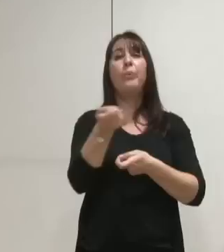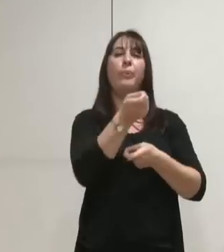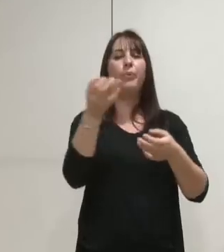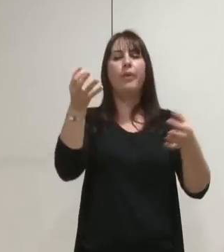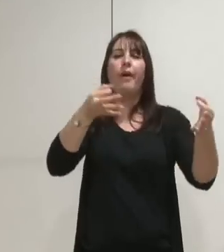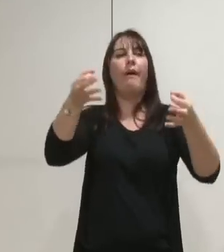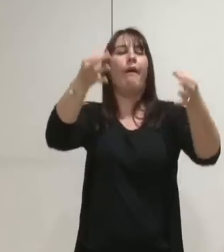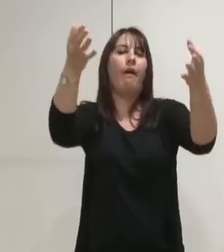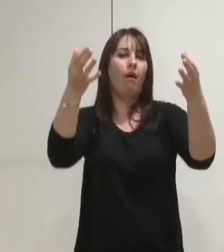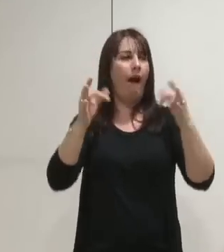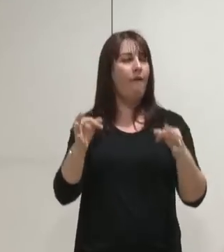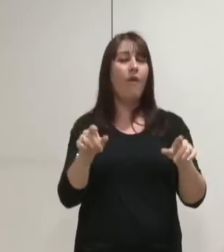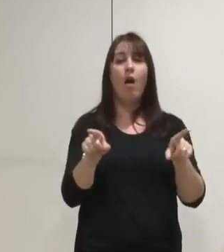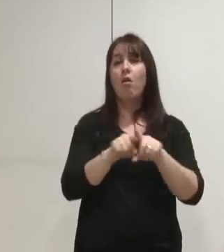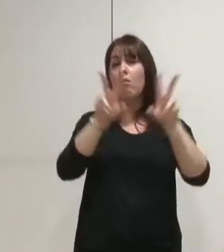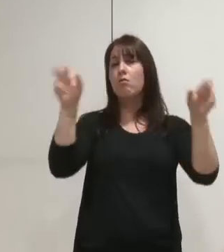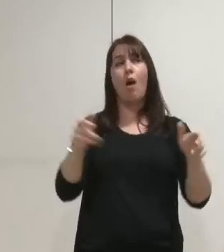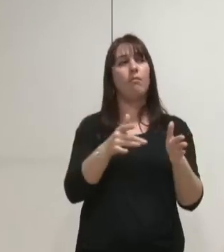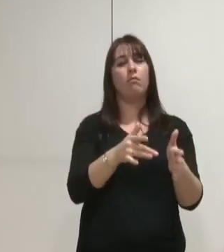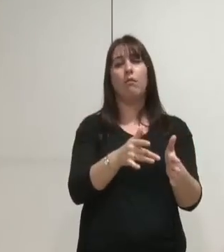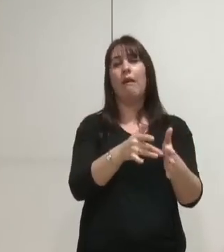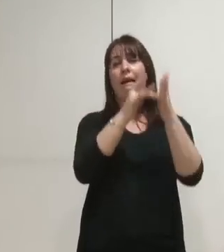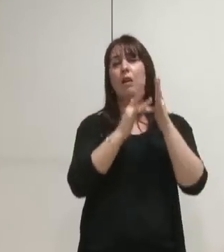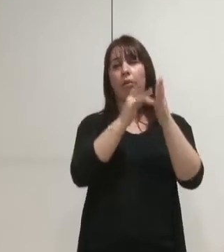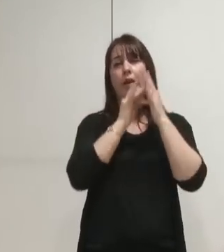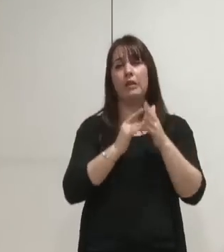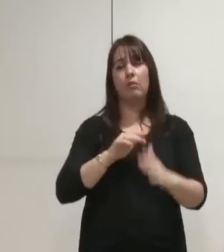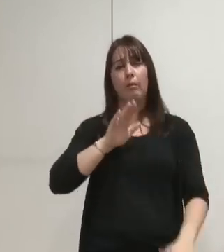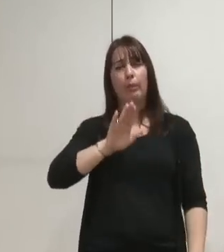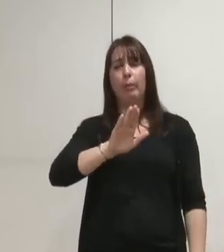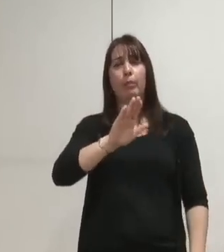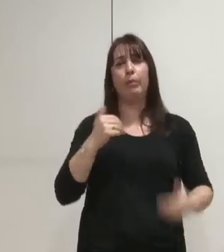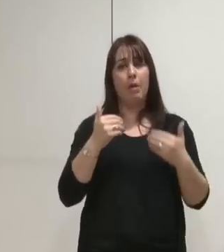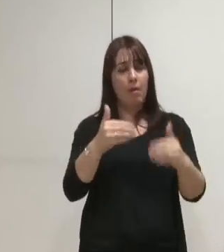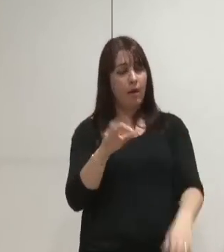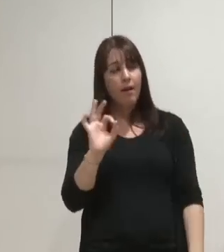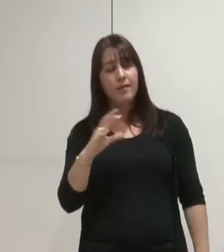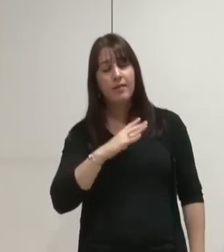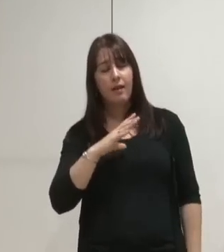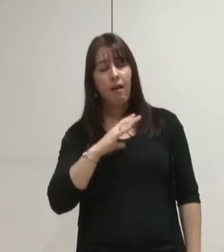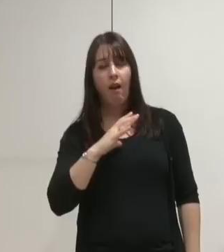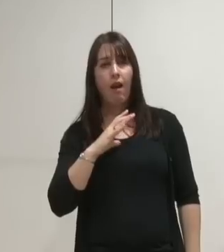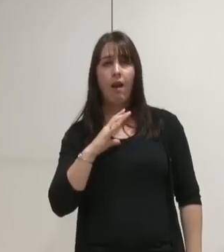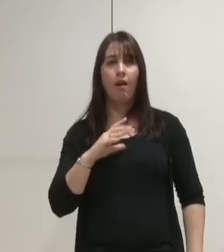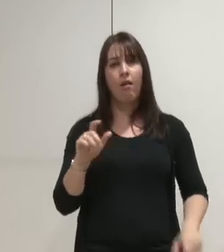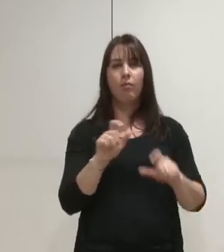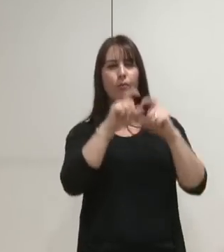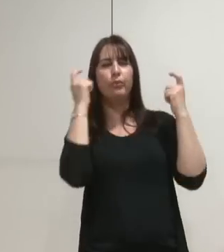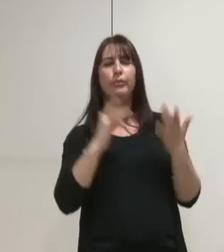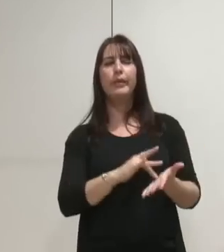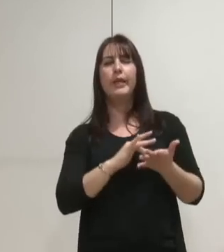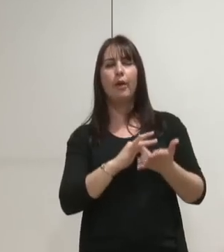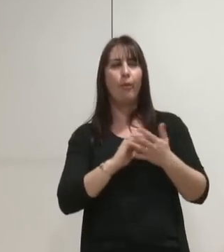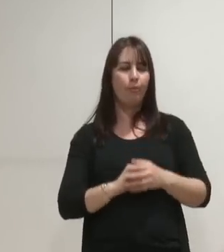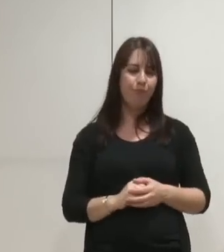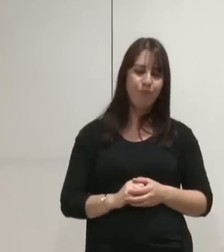sinon le le le clientélisme ordinaire qui transparaît dans certaines actions ça existe ici et euh je